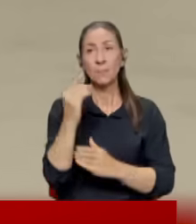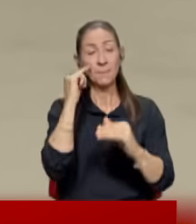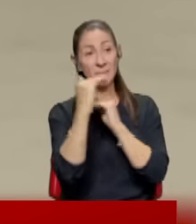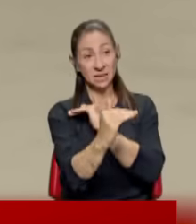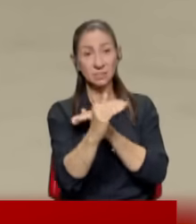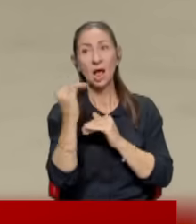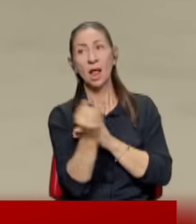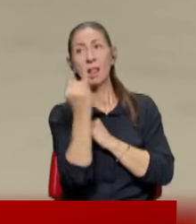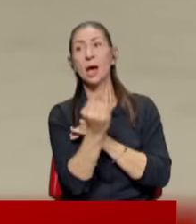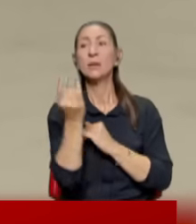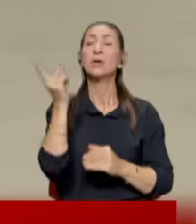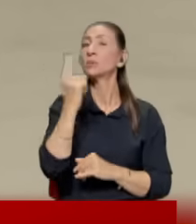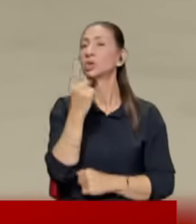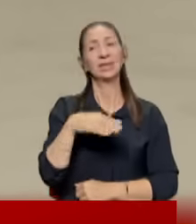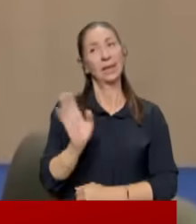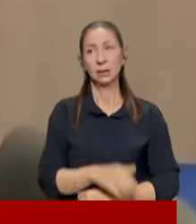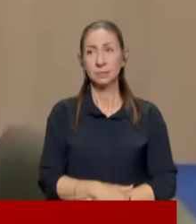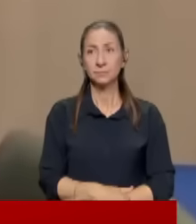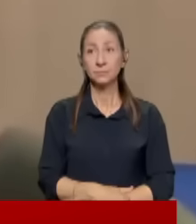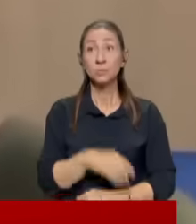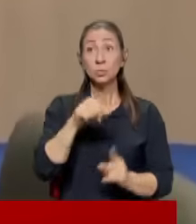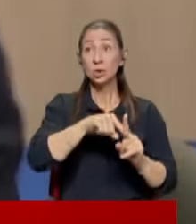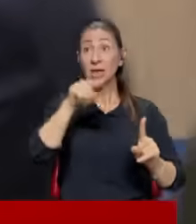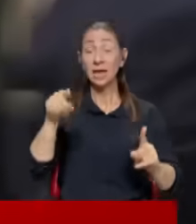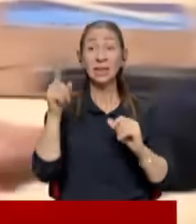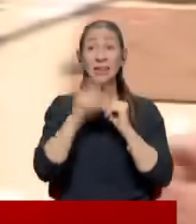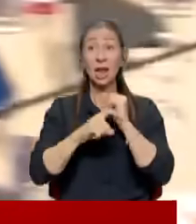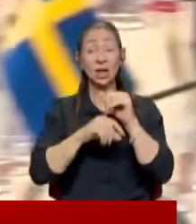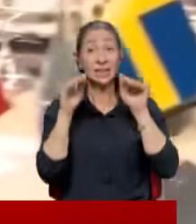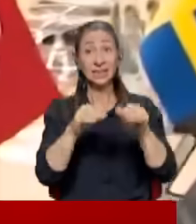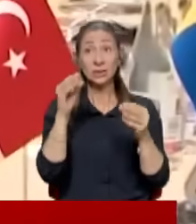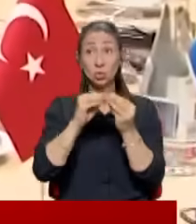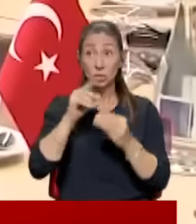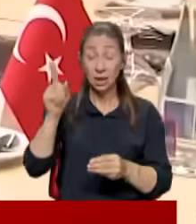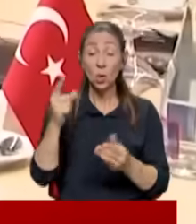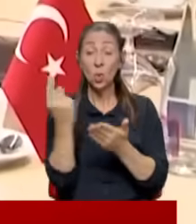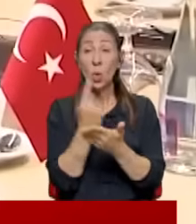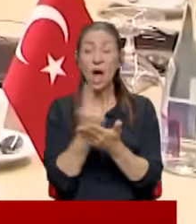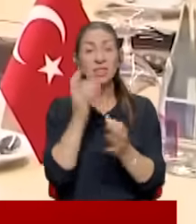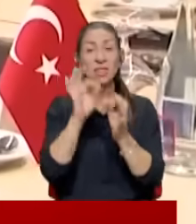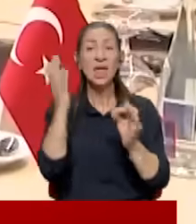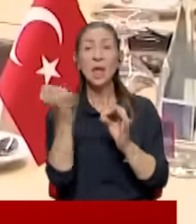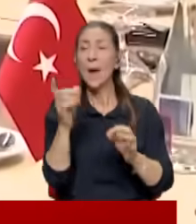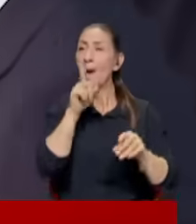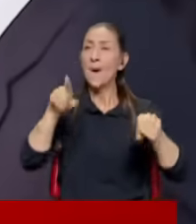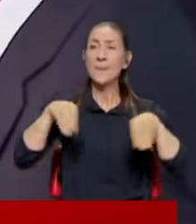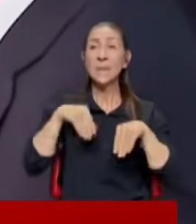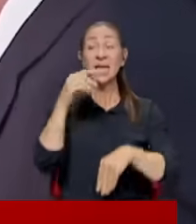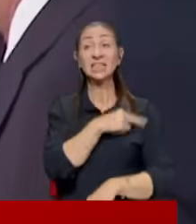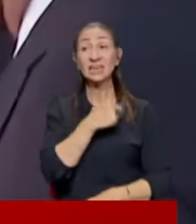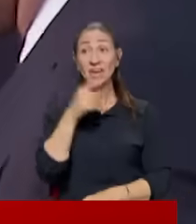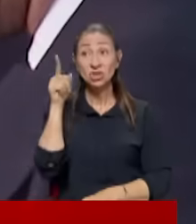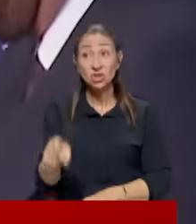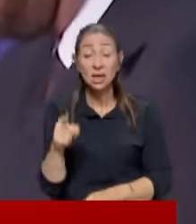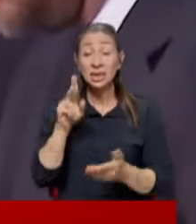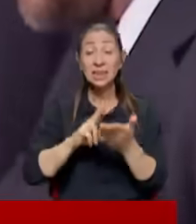milletimizle alay etmekten başka bir şey değildir. Bugüne kadar teröre destekle suçlanan, Kur'an-ı Kerim'in yakılmasına göz yuman İsveç'in